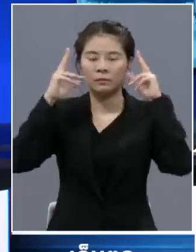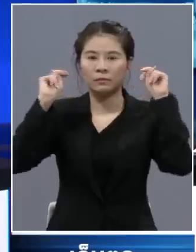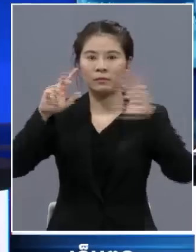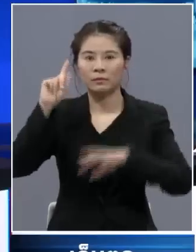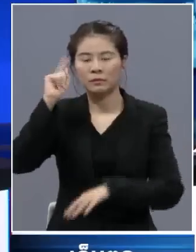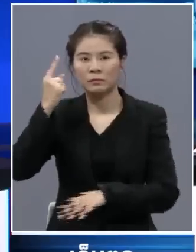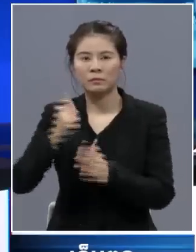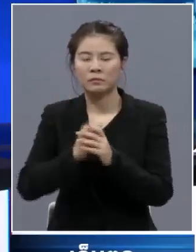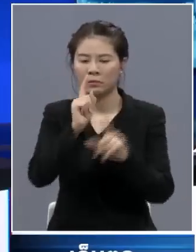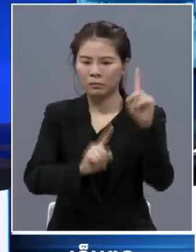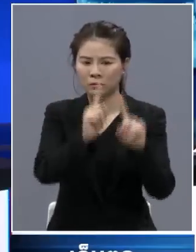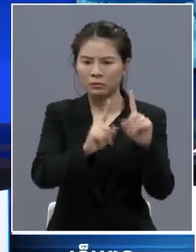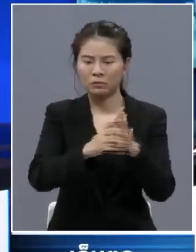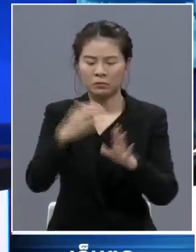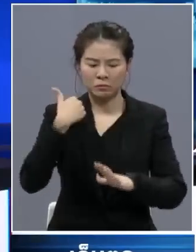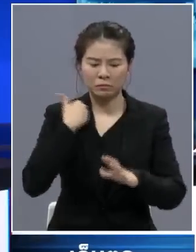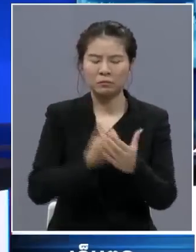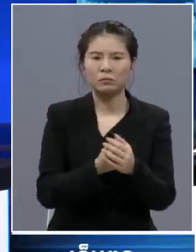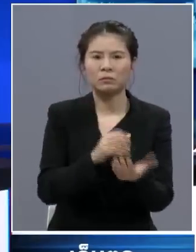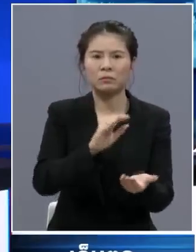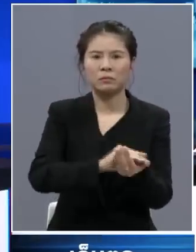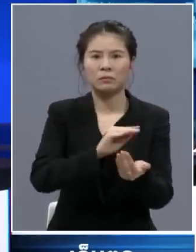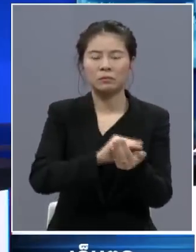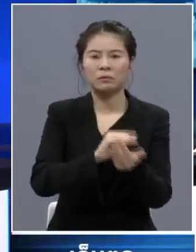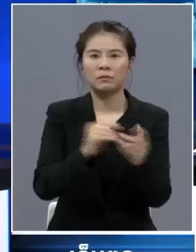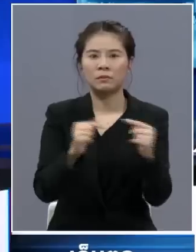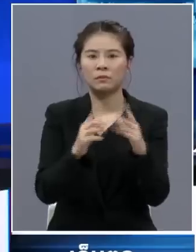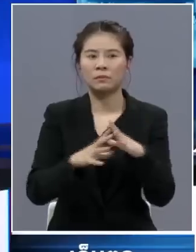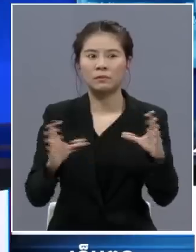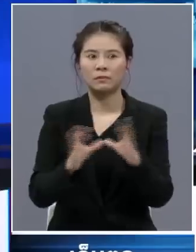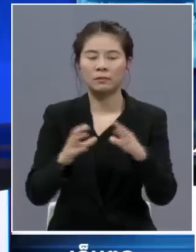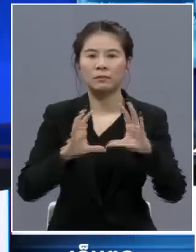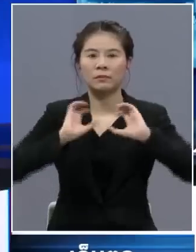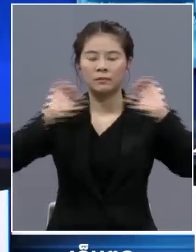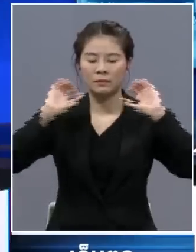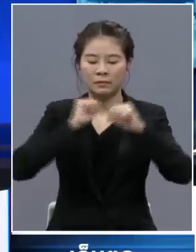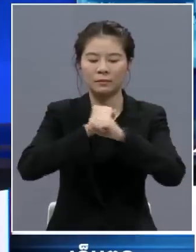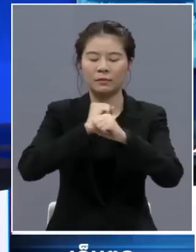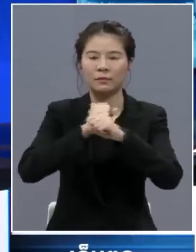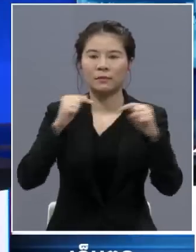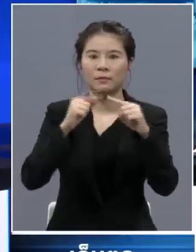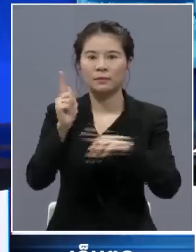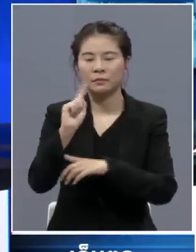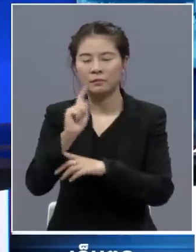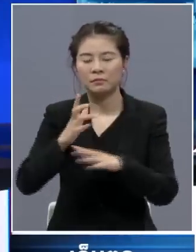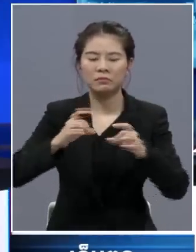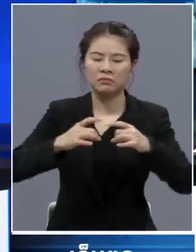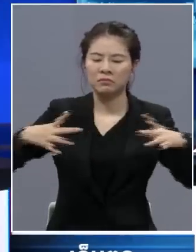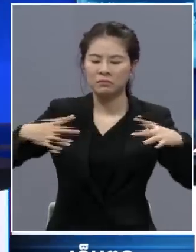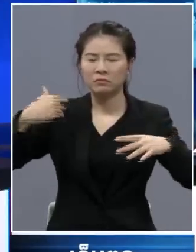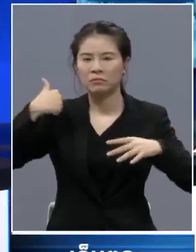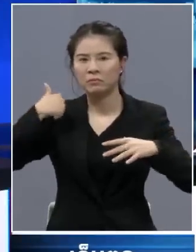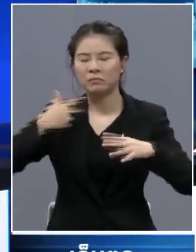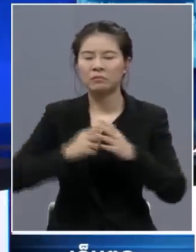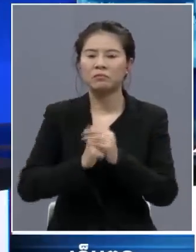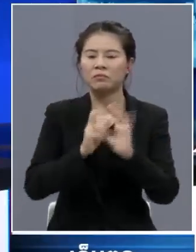นั่นก็เรื่องนึงใช่ไหมครับหรือว่าแม้แต่ความเคลื่อนไหวภายในพรรคร่วมด้วยกันเองที่มันยังมีบางประเด็นที่อาจจะดูเหมือนว่าเอ๊ะขัดแย้งกันบ้างหรือเปล่า